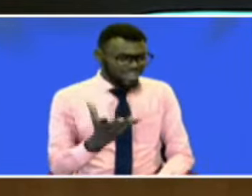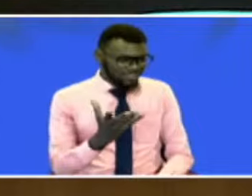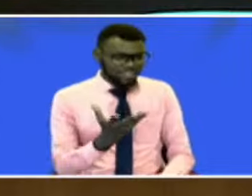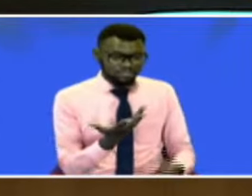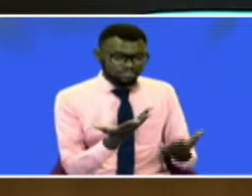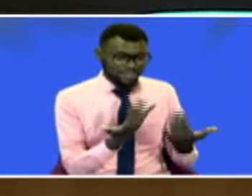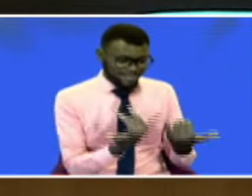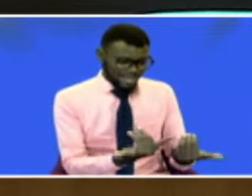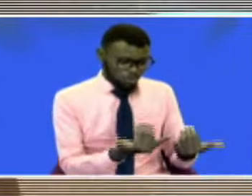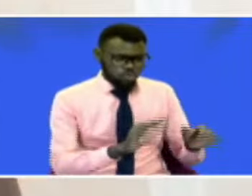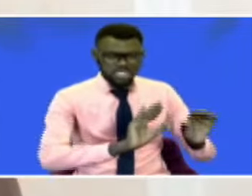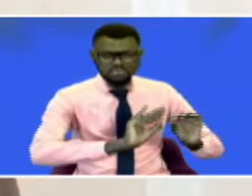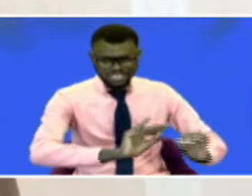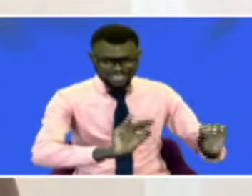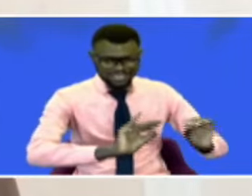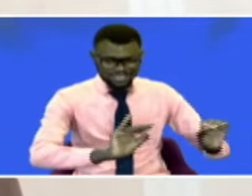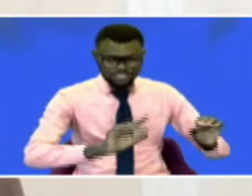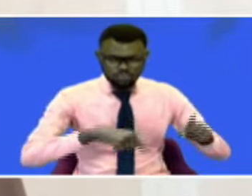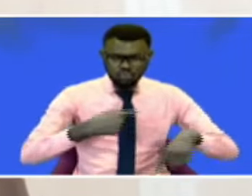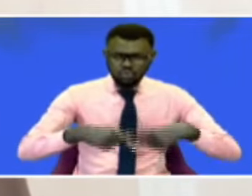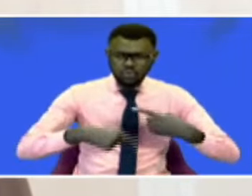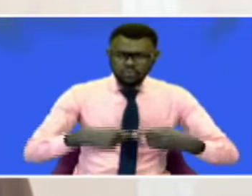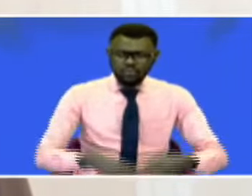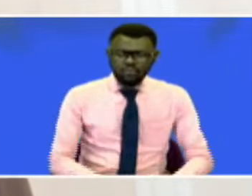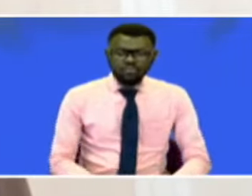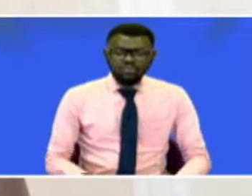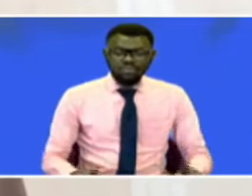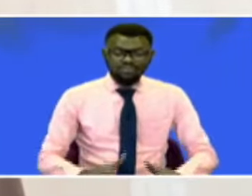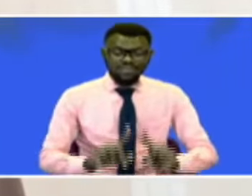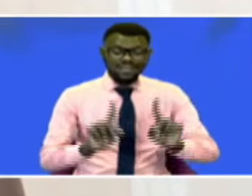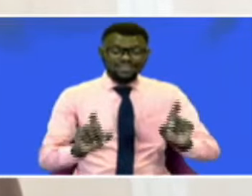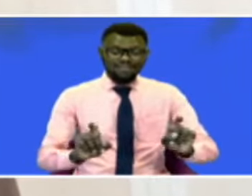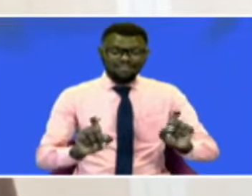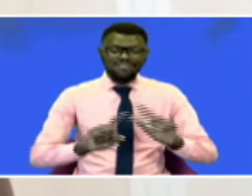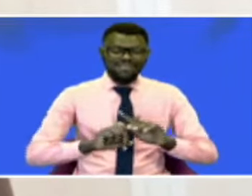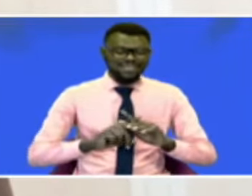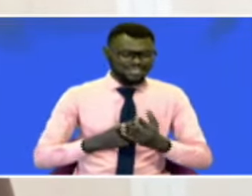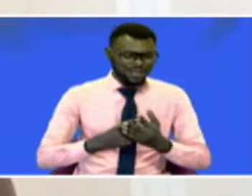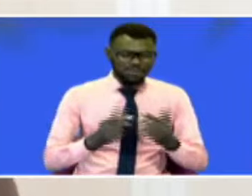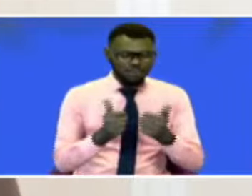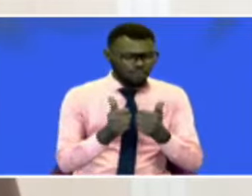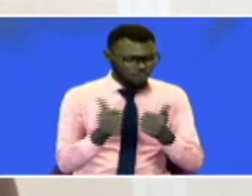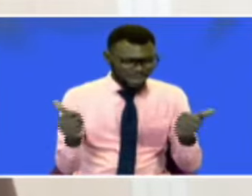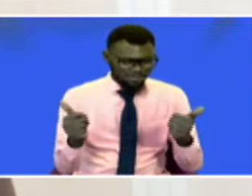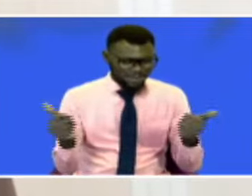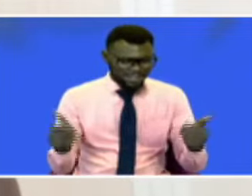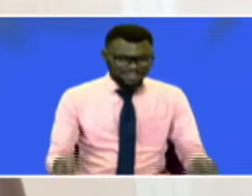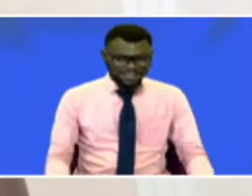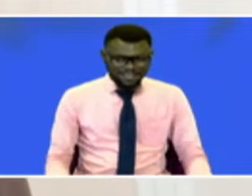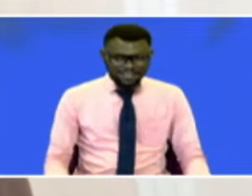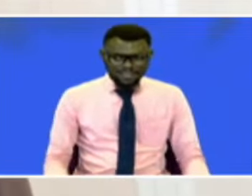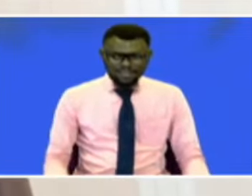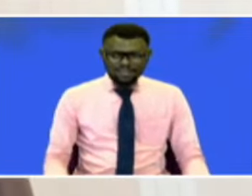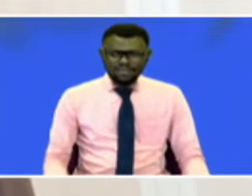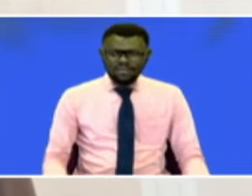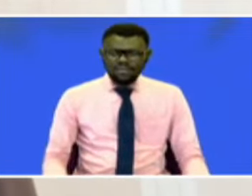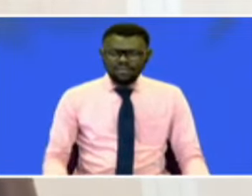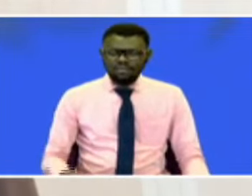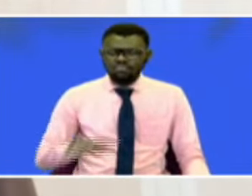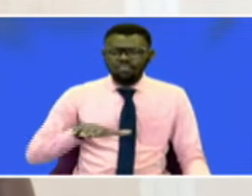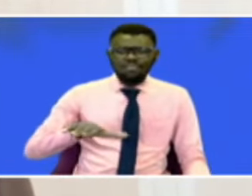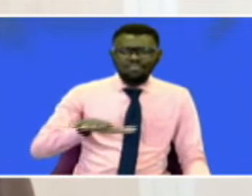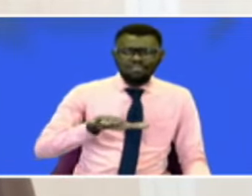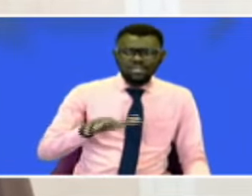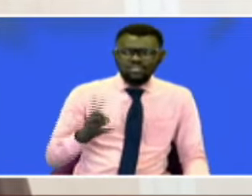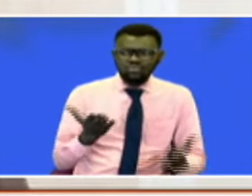wanahusishwa. The exams have started well. We are at KCA, Loita